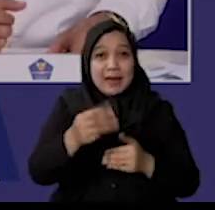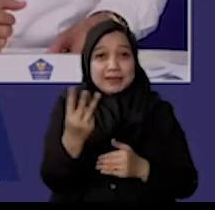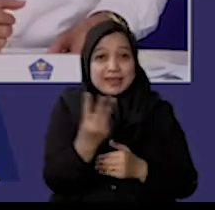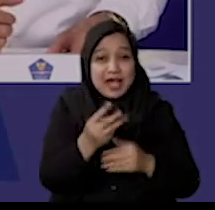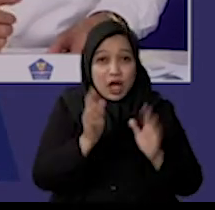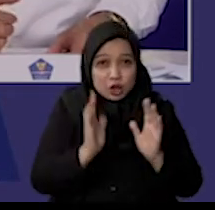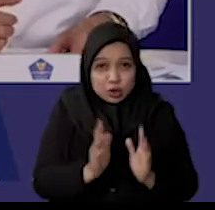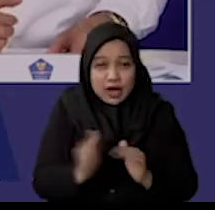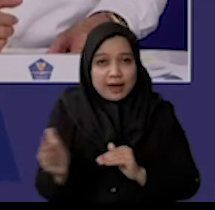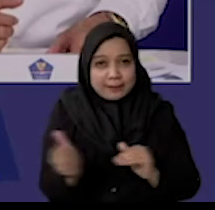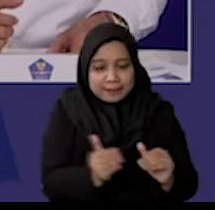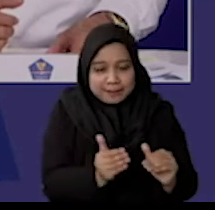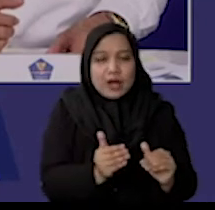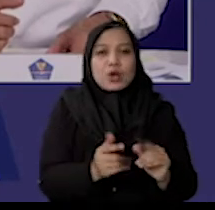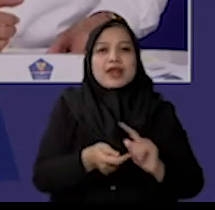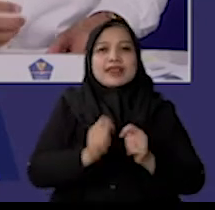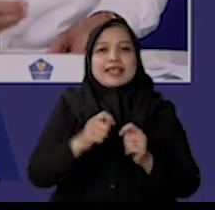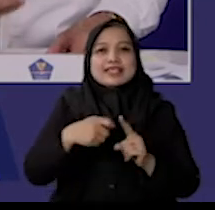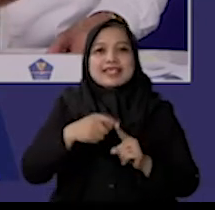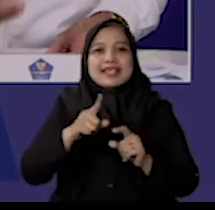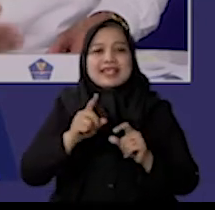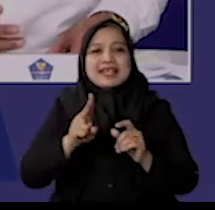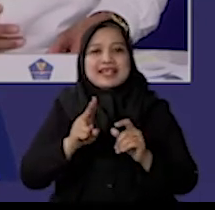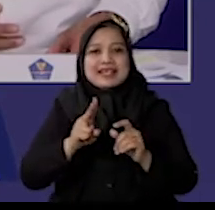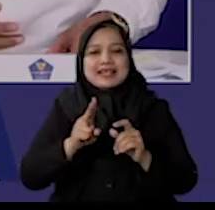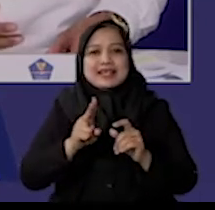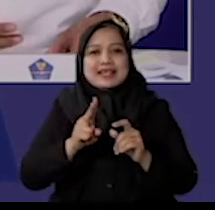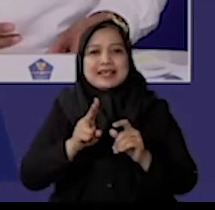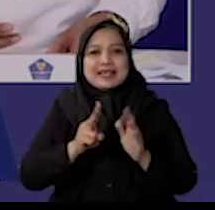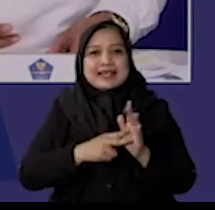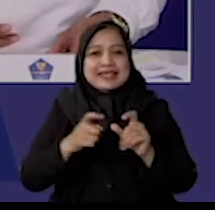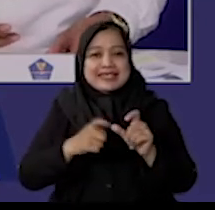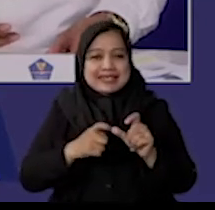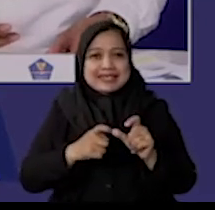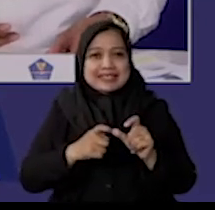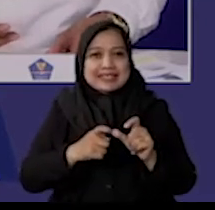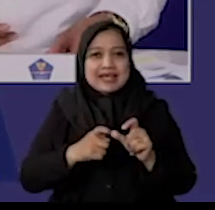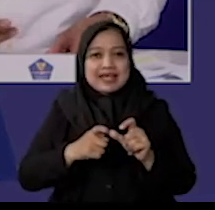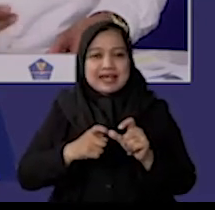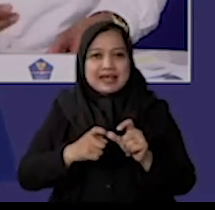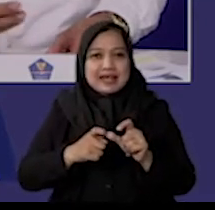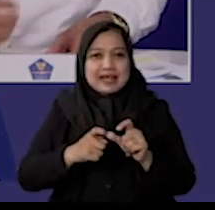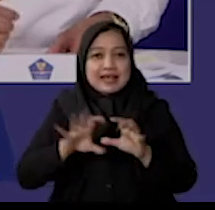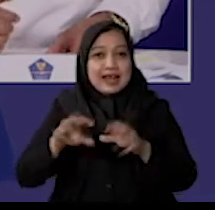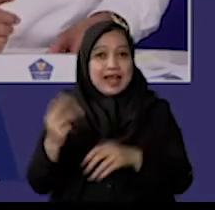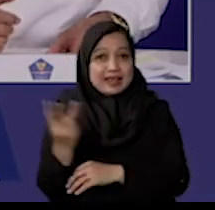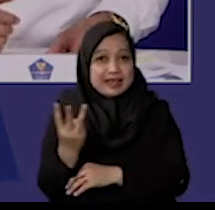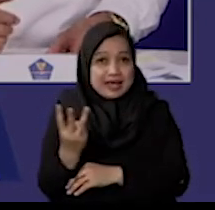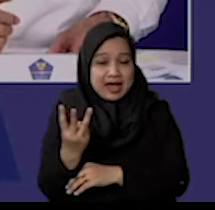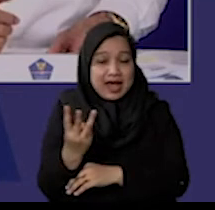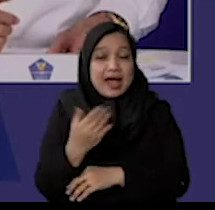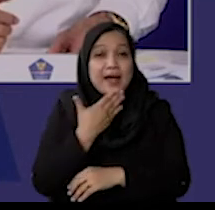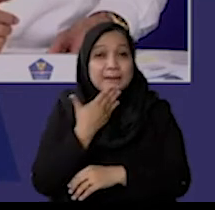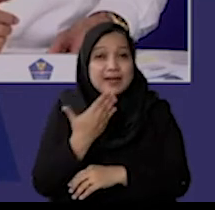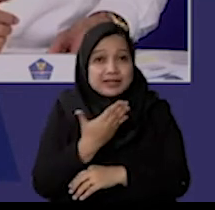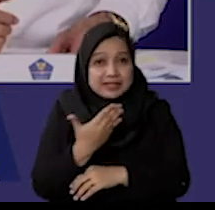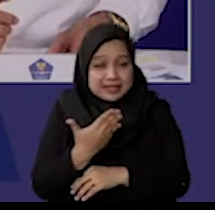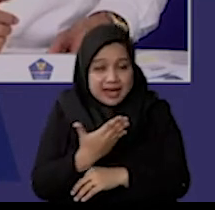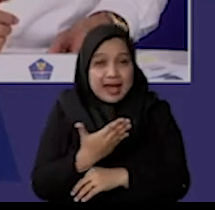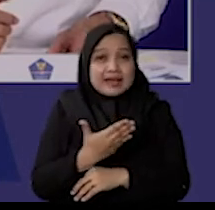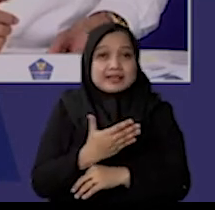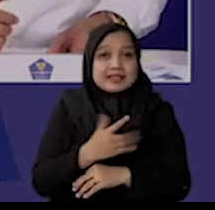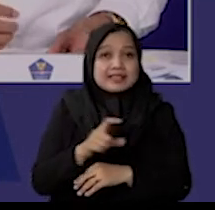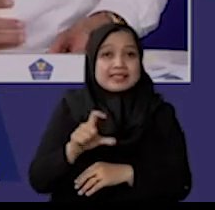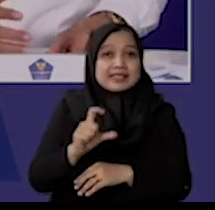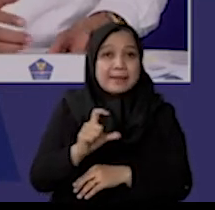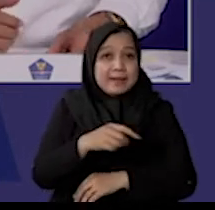fase 3. Uji klinis fase 3 ini adalah biasanya dilakukan pada jumlah